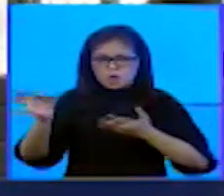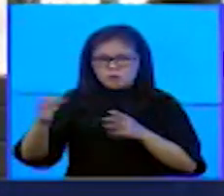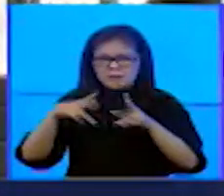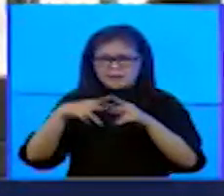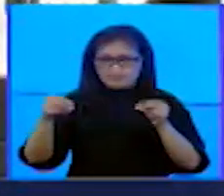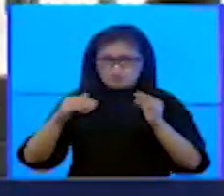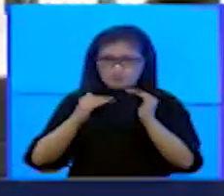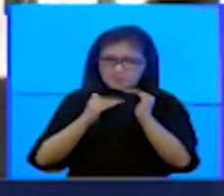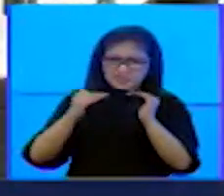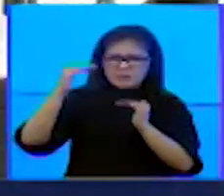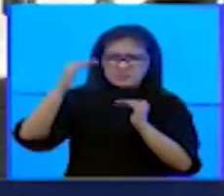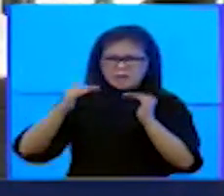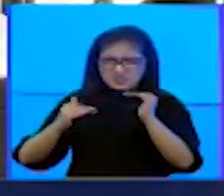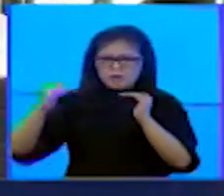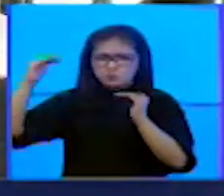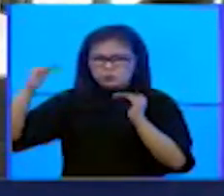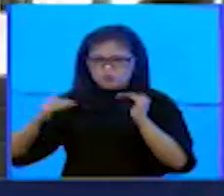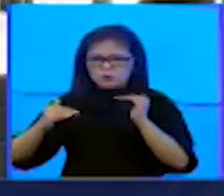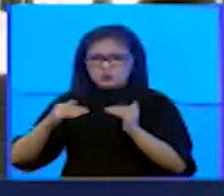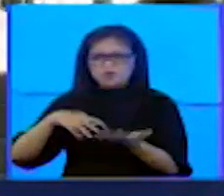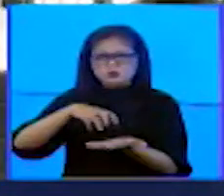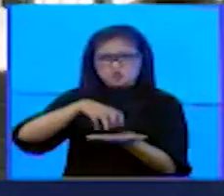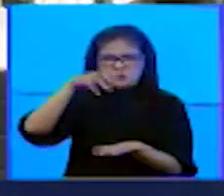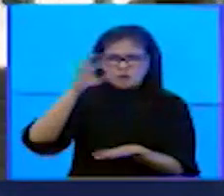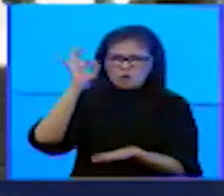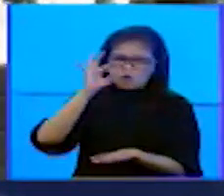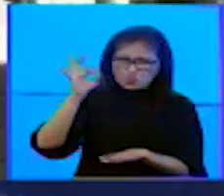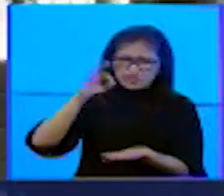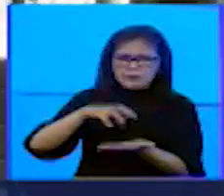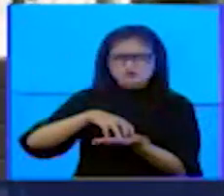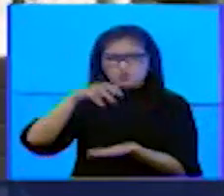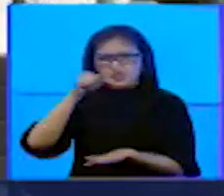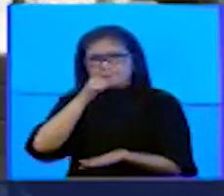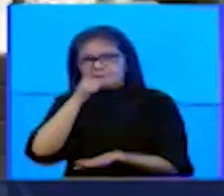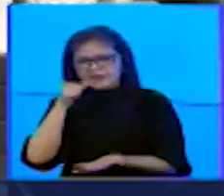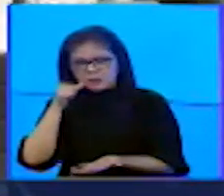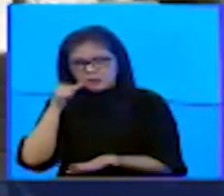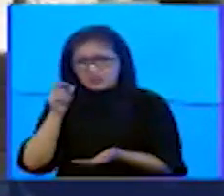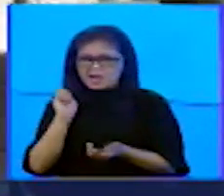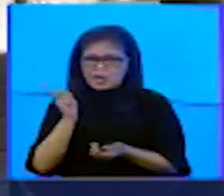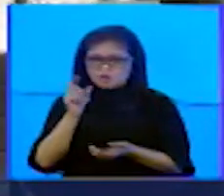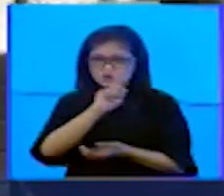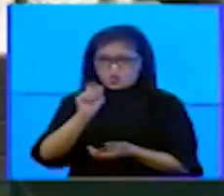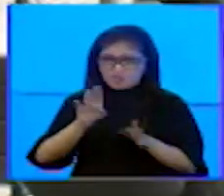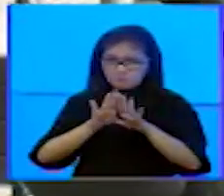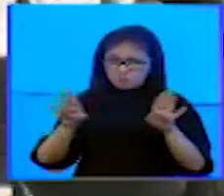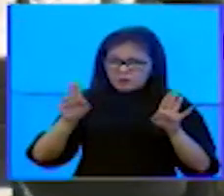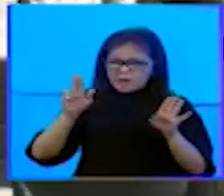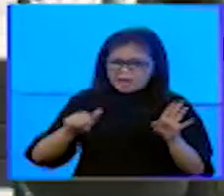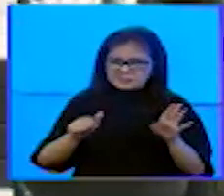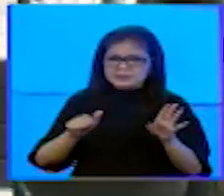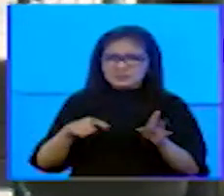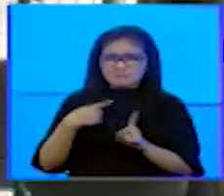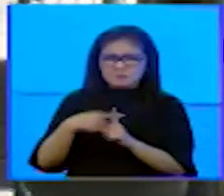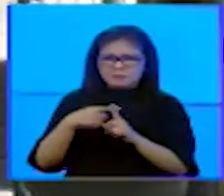zona orange dan zona merah beranggapan Kalau sekolah dibuka kekhawatiran ini akan terjadi di